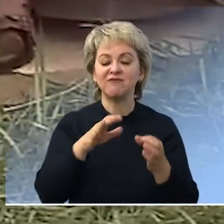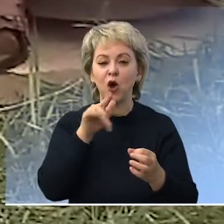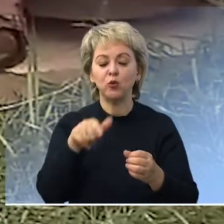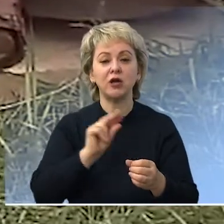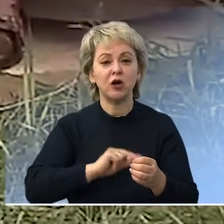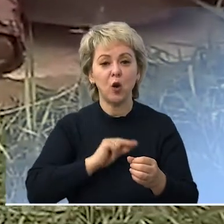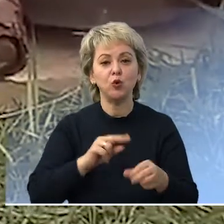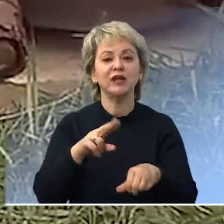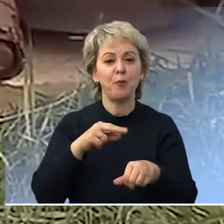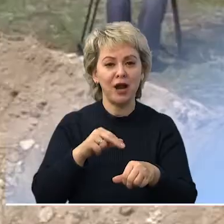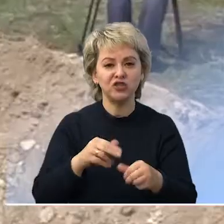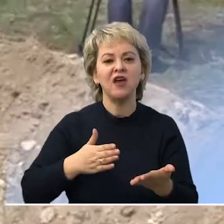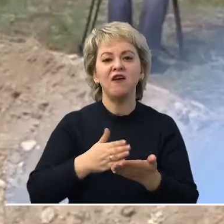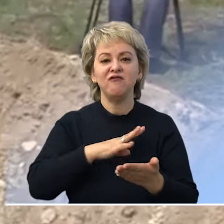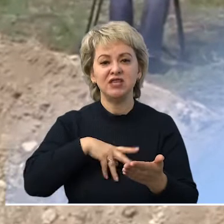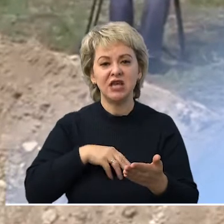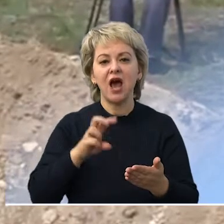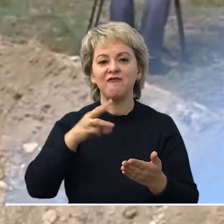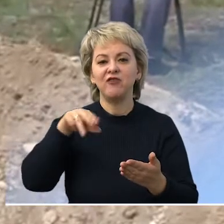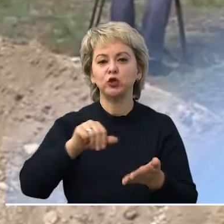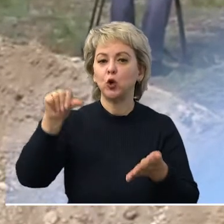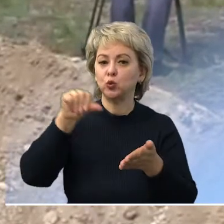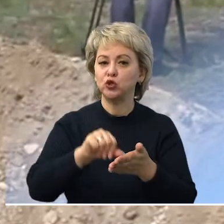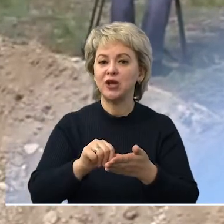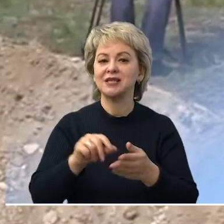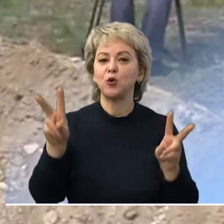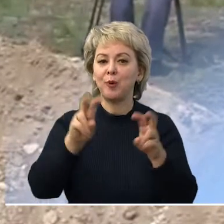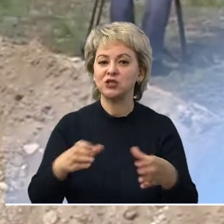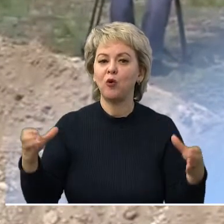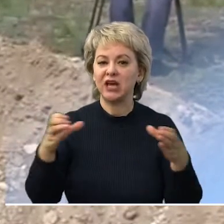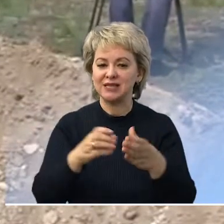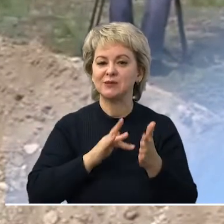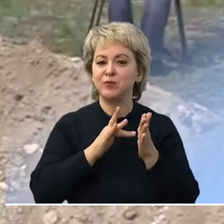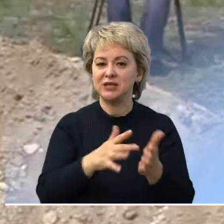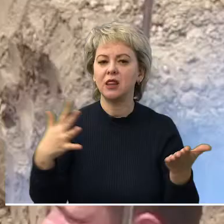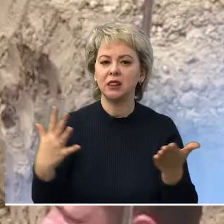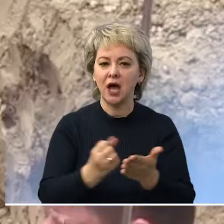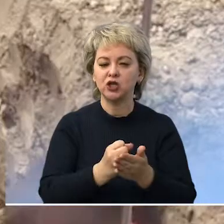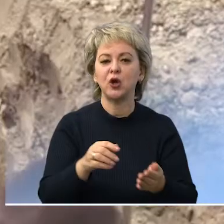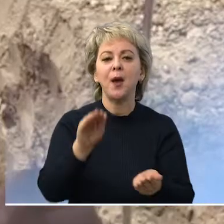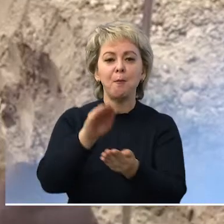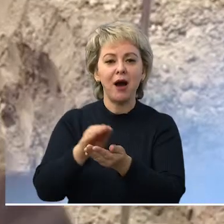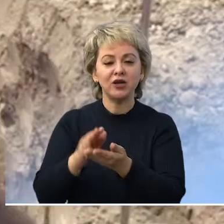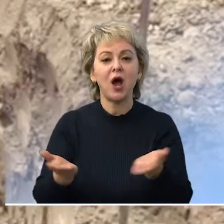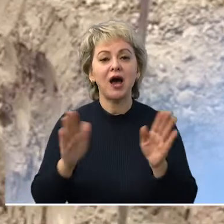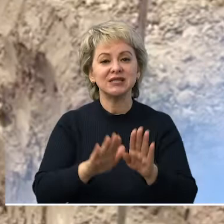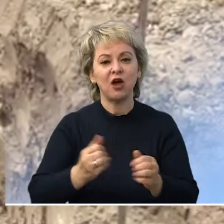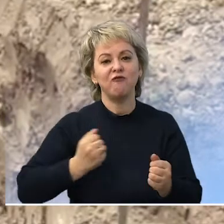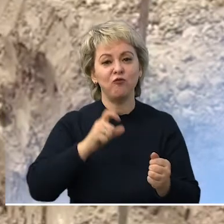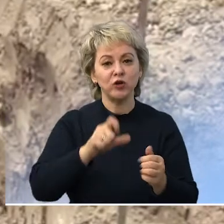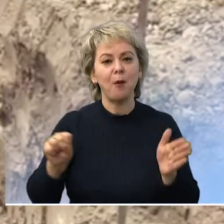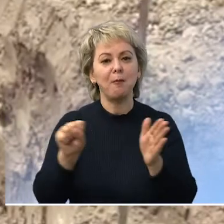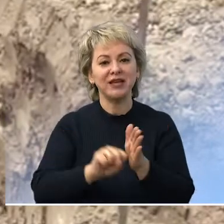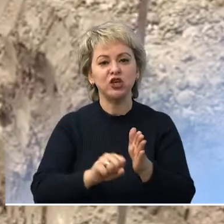время действующие сотрудники полиции и ветераны МВД участвуют в выездных поисковых экспедициях по нахождению и перезахоронению останков